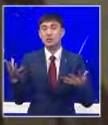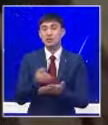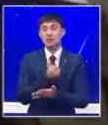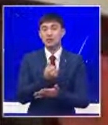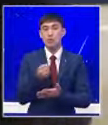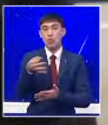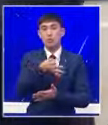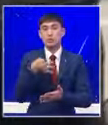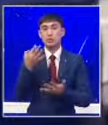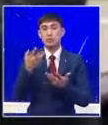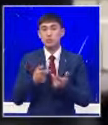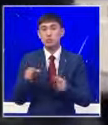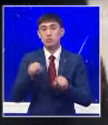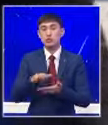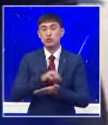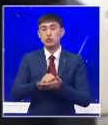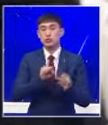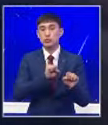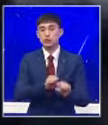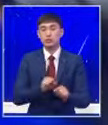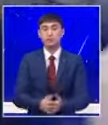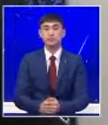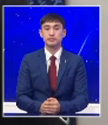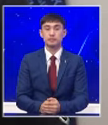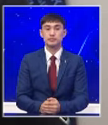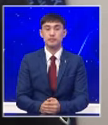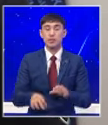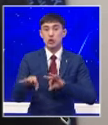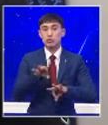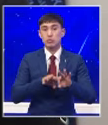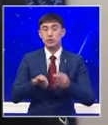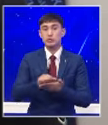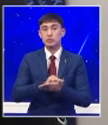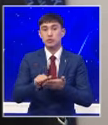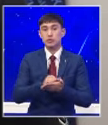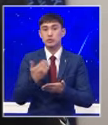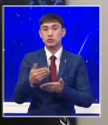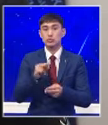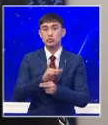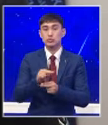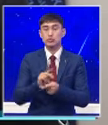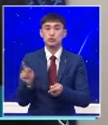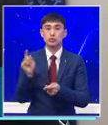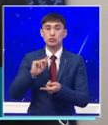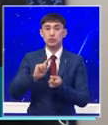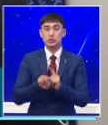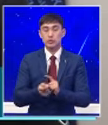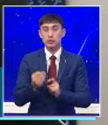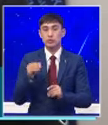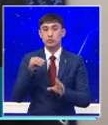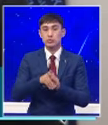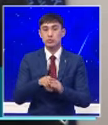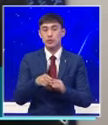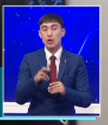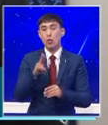сондай-ақ облыстағы бірнеше құқық бұзушылықты тоқтатты. Және жобалау сметалық құжаттары түзетілу енгізудің